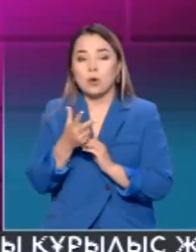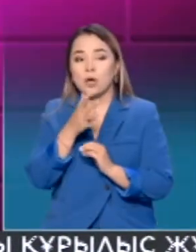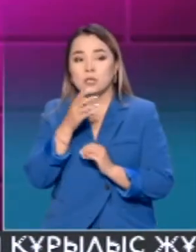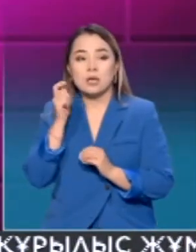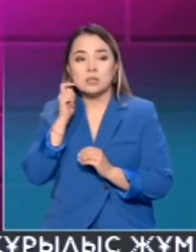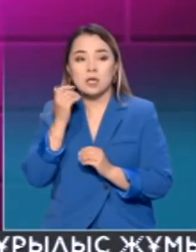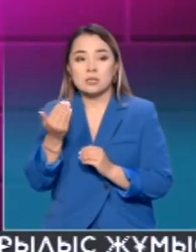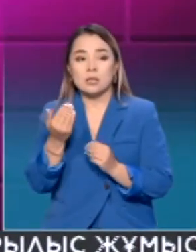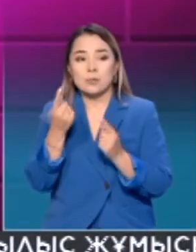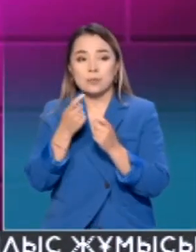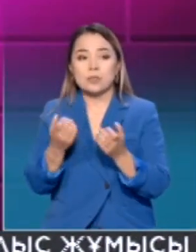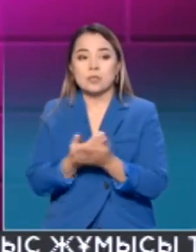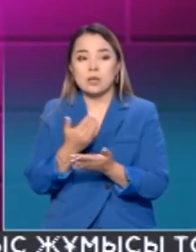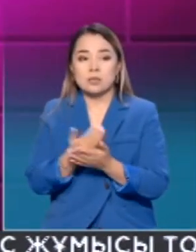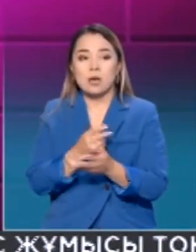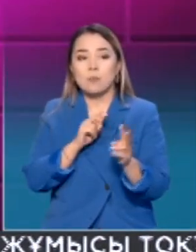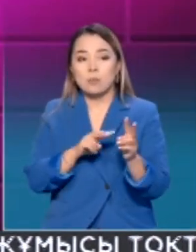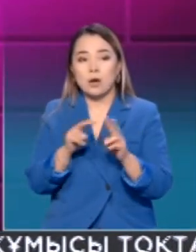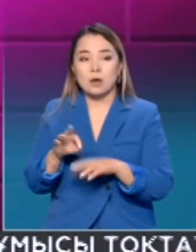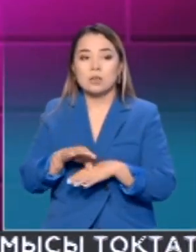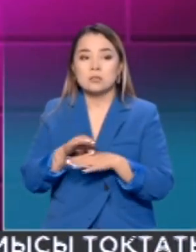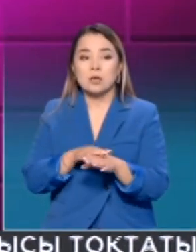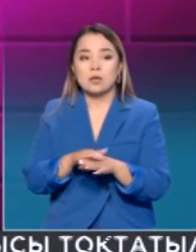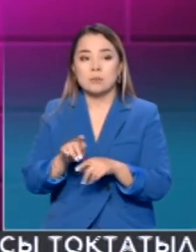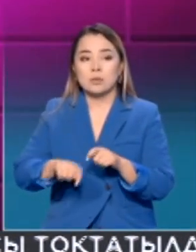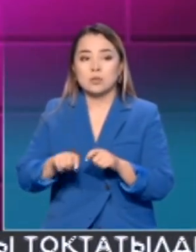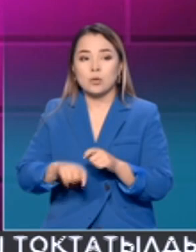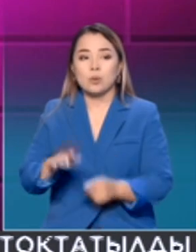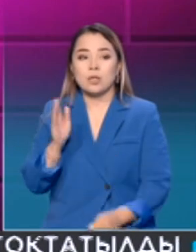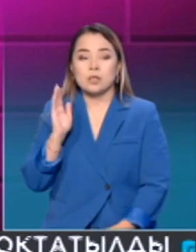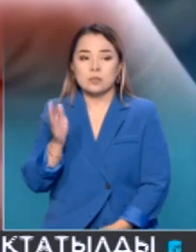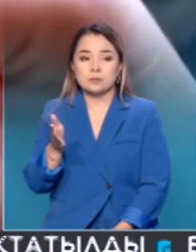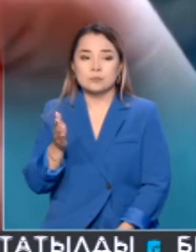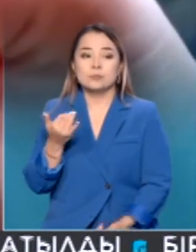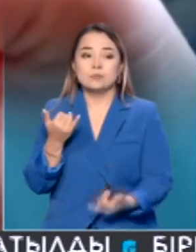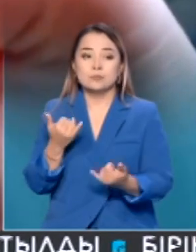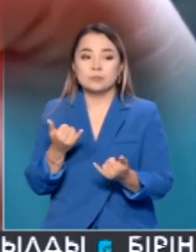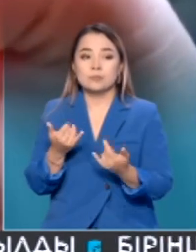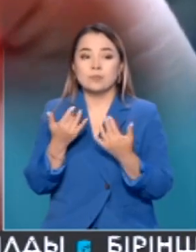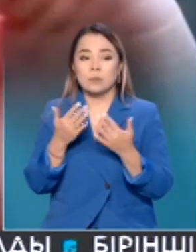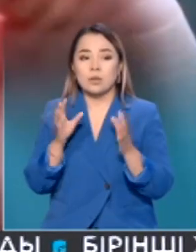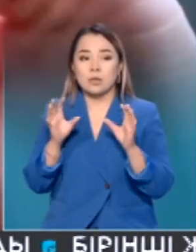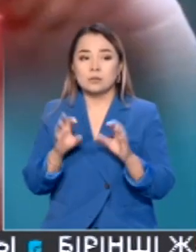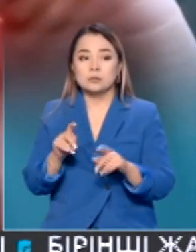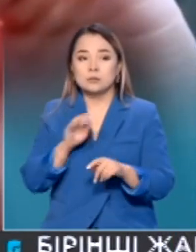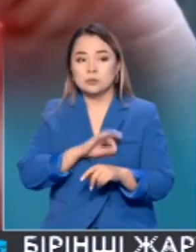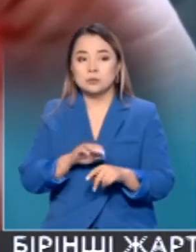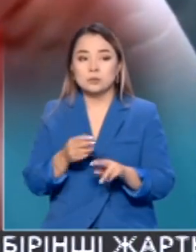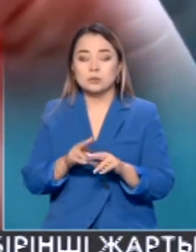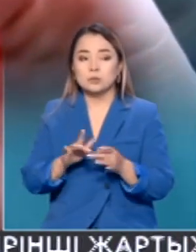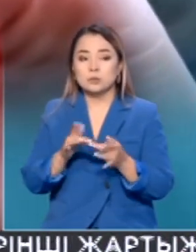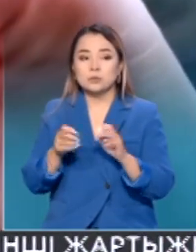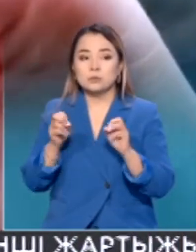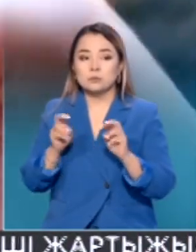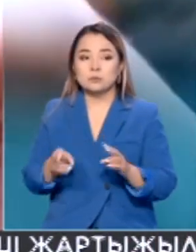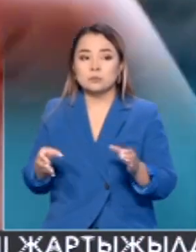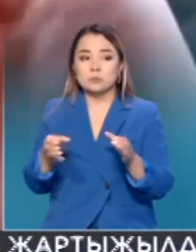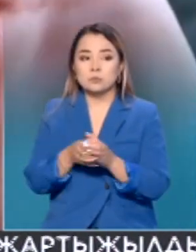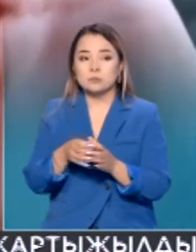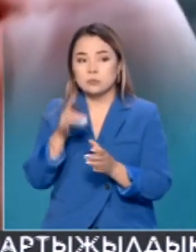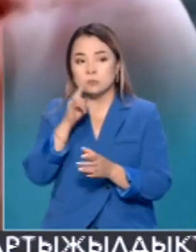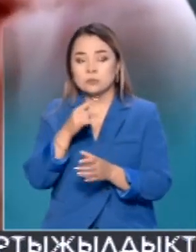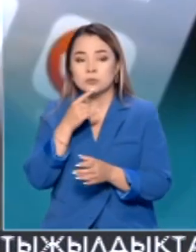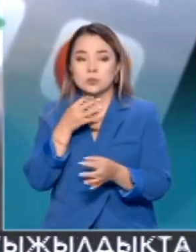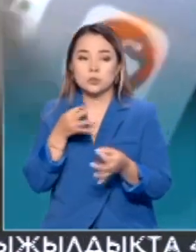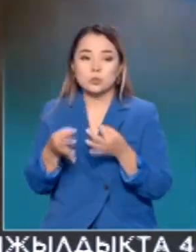балаларға арналған ақпаратты бақылау тетіктері қарастырылып жатыр. Біздегі заңның тағы бір ұтымды тұсы онлайн платформаларды қазақ